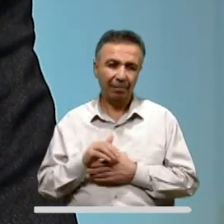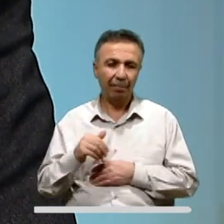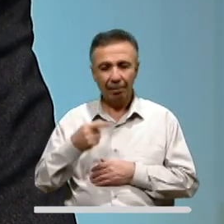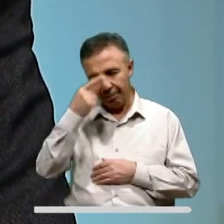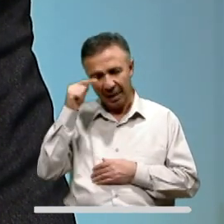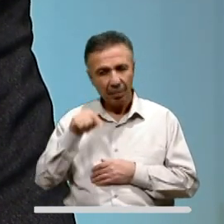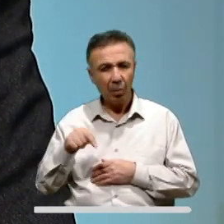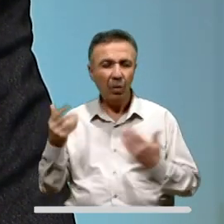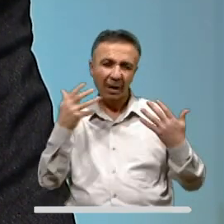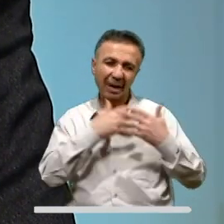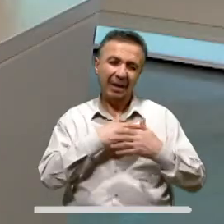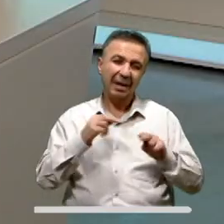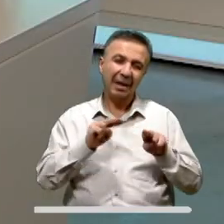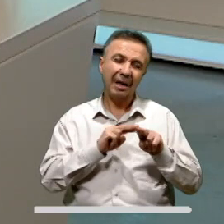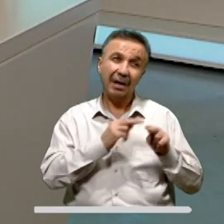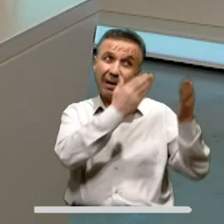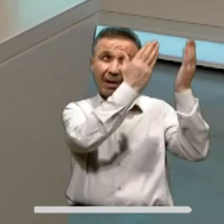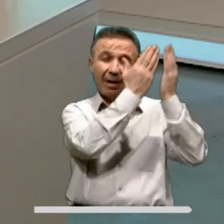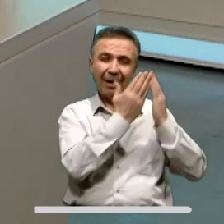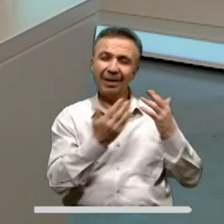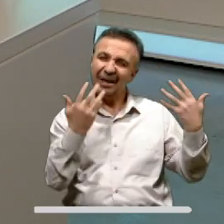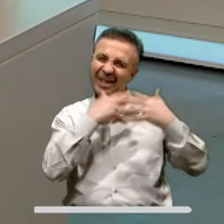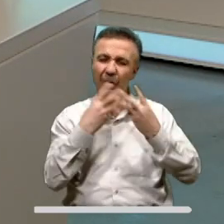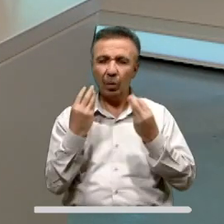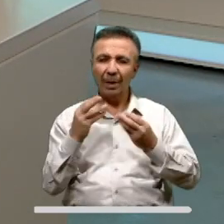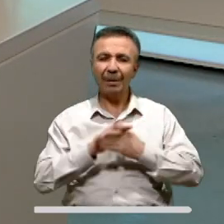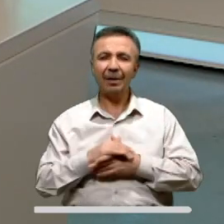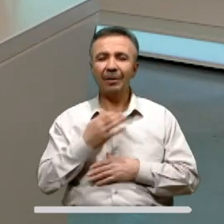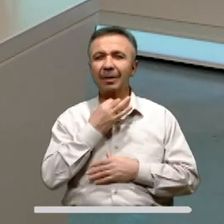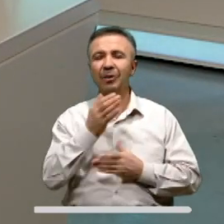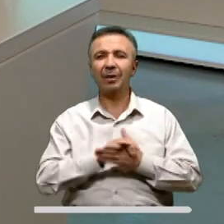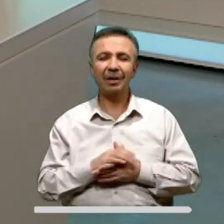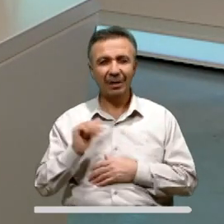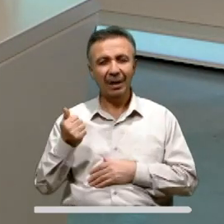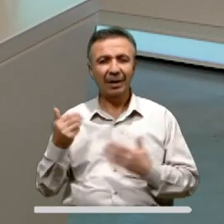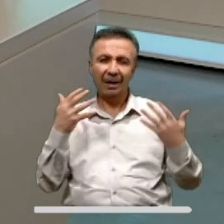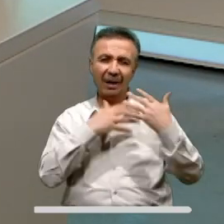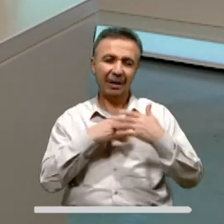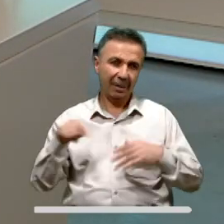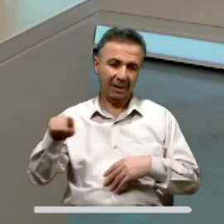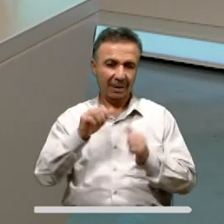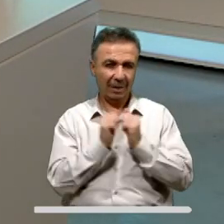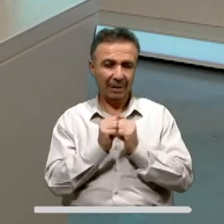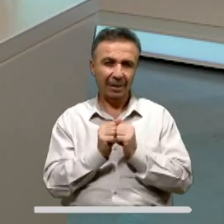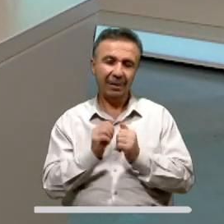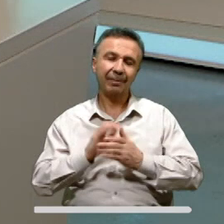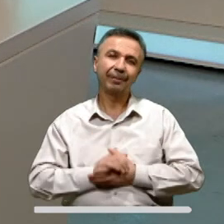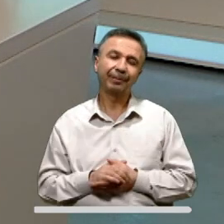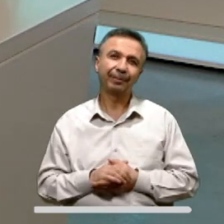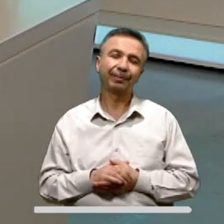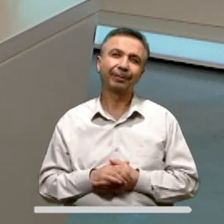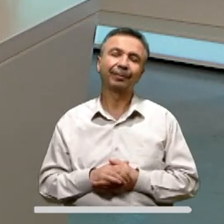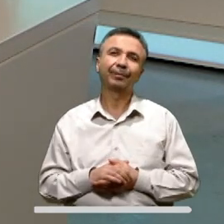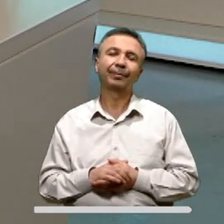Kadir gecesidir. Olabilir, ihtimal. Çok teşekkür ederiz. Yarın akşam yine sizinle İnşallah. Birlikteyiz. Allah nasip Allah ederse. Bugünkü cevaplarınız için bir